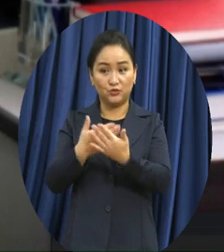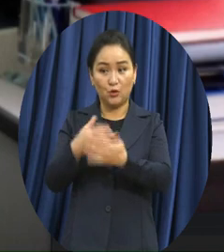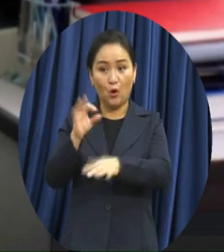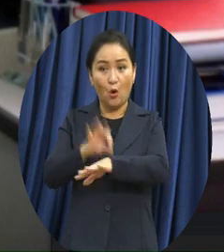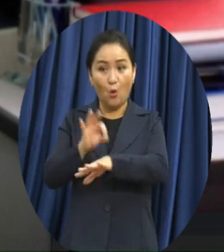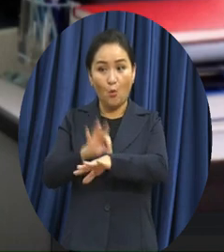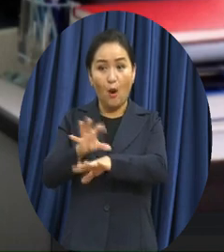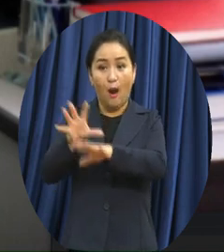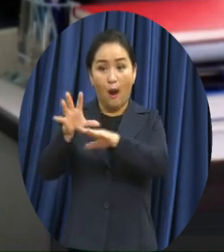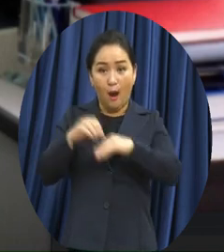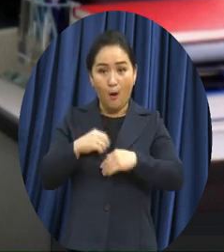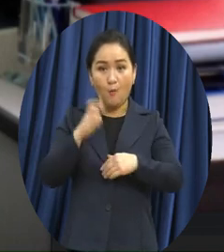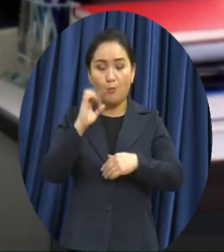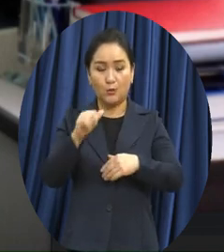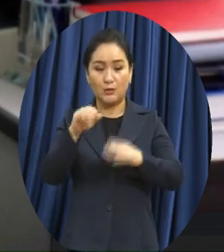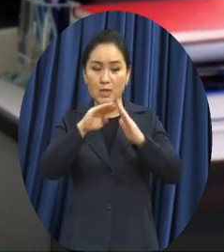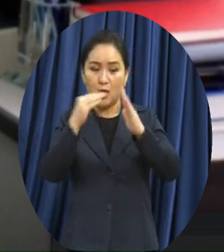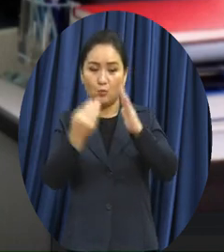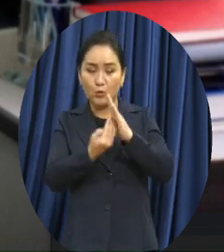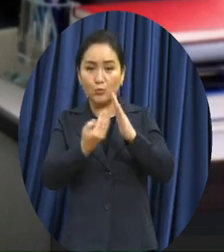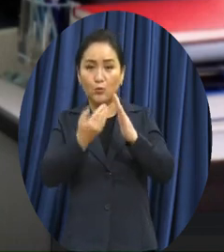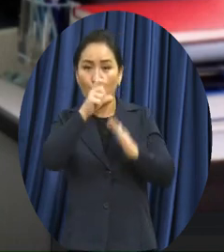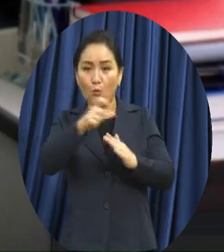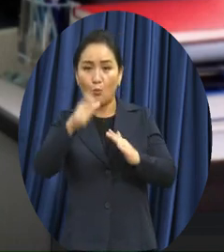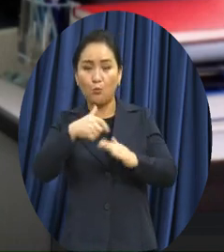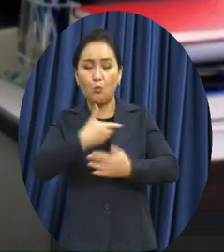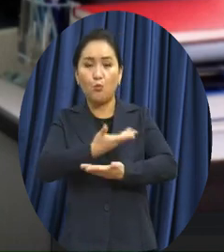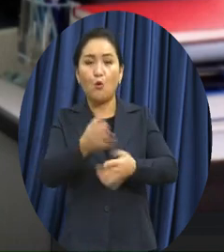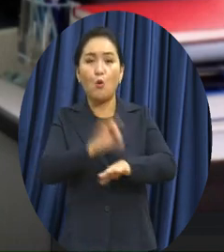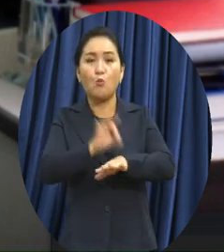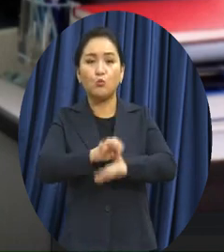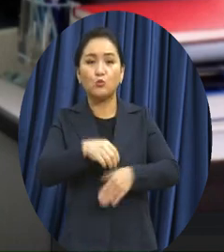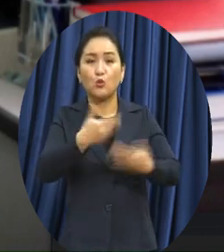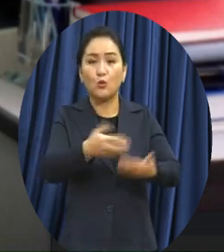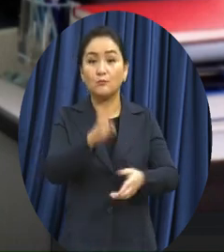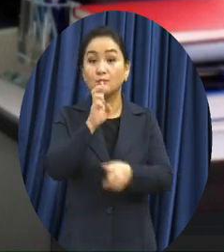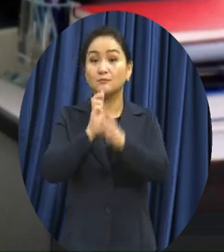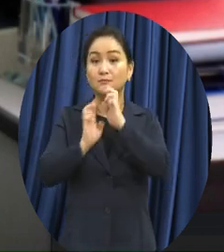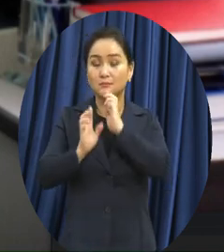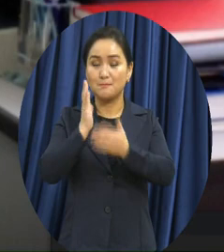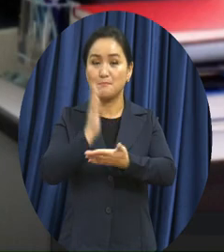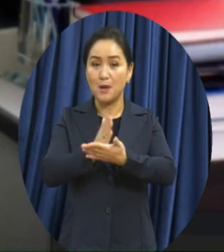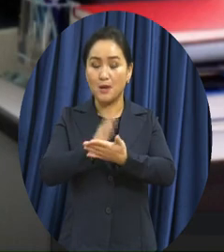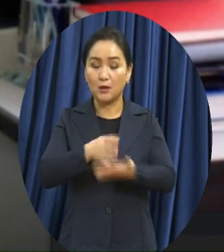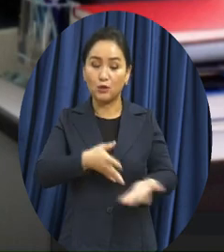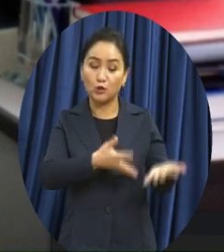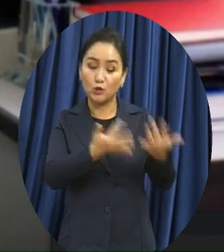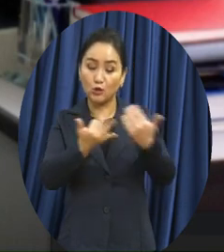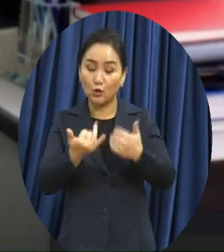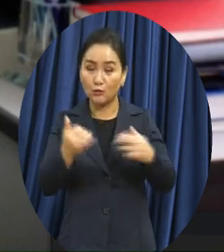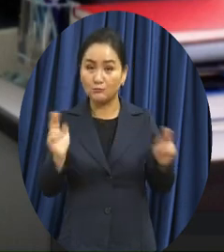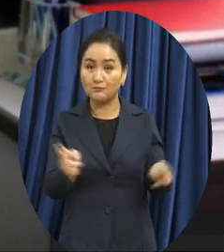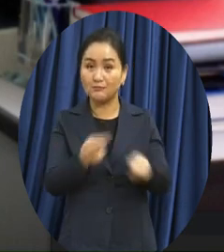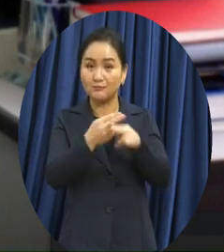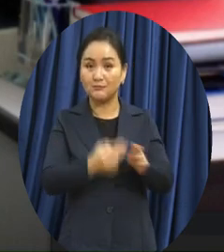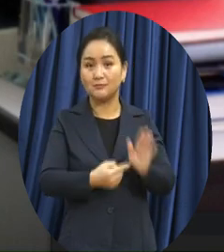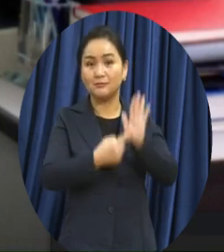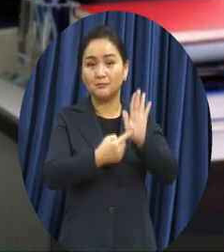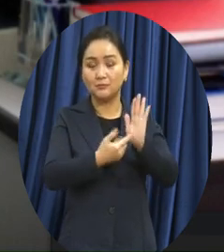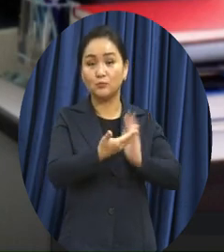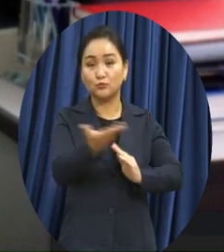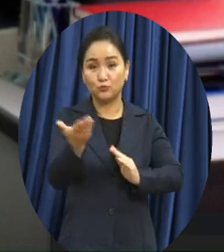одоо цөмийн өвчлүүлэх эрсдэл байна шүү гэдгийг энэ тооноос харахад таанахгүй отаас ойлгож авах